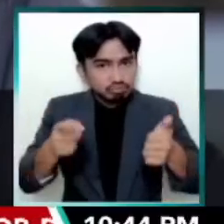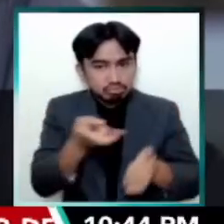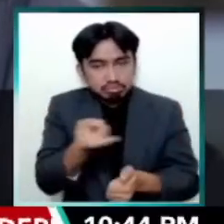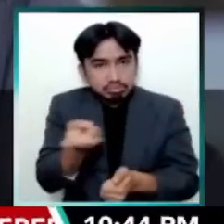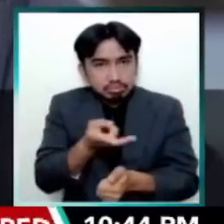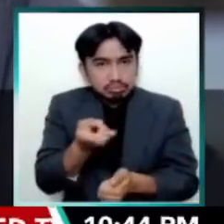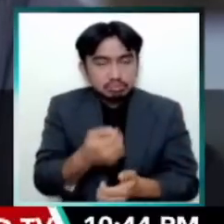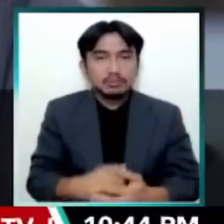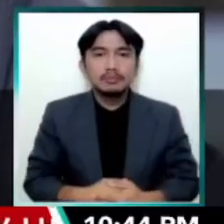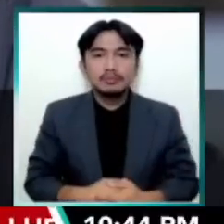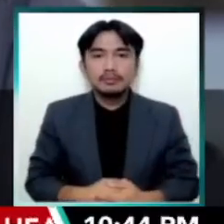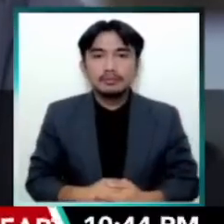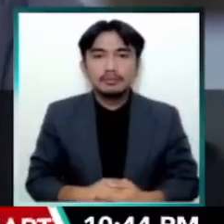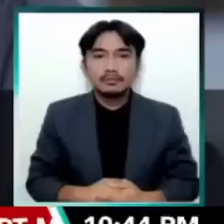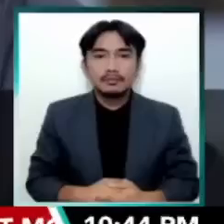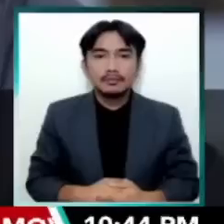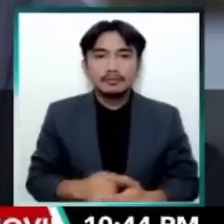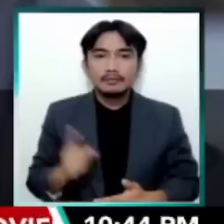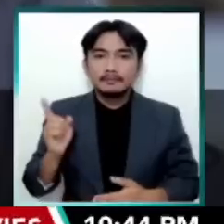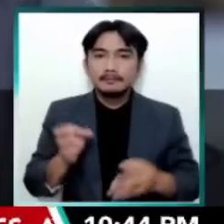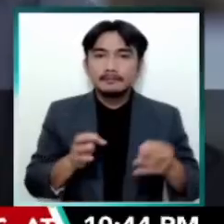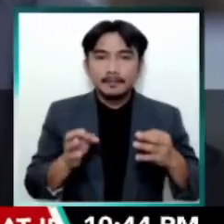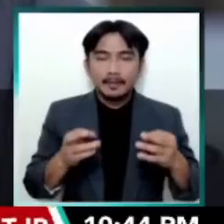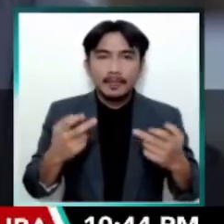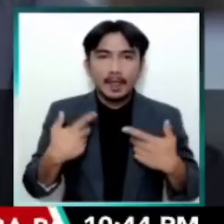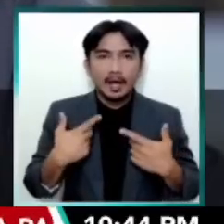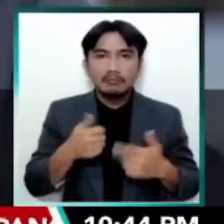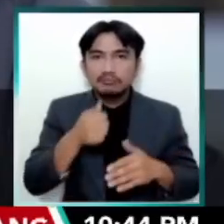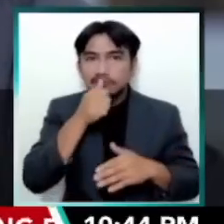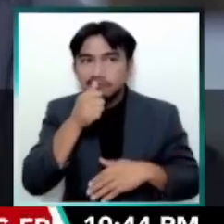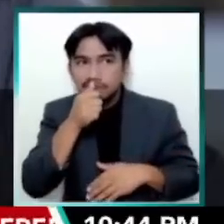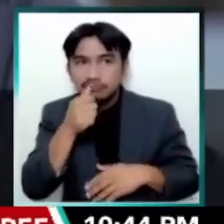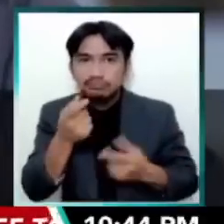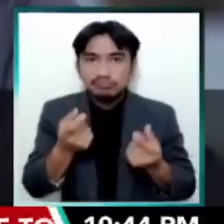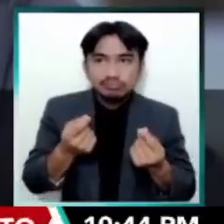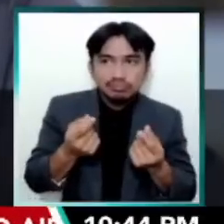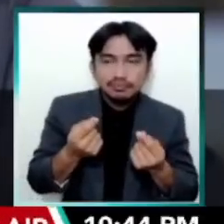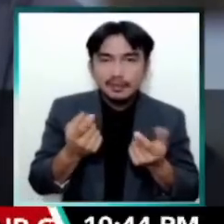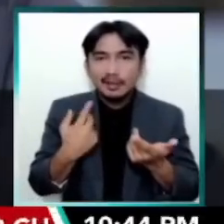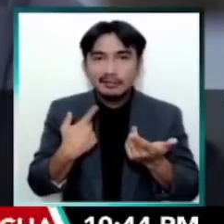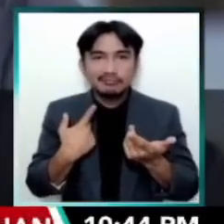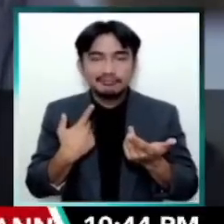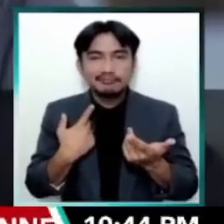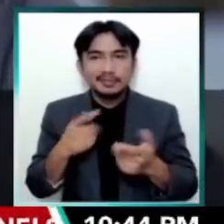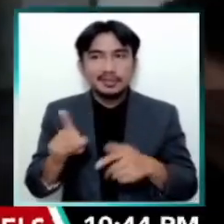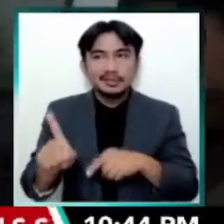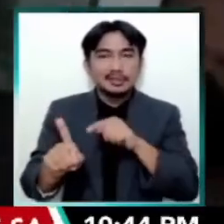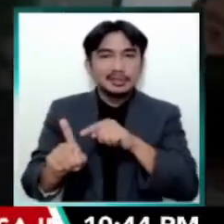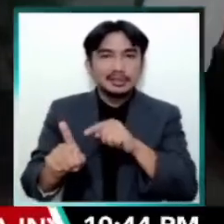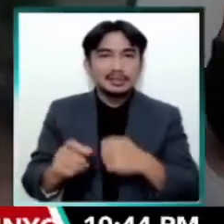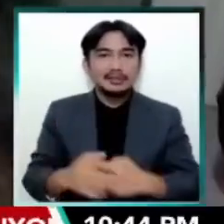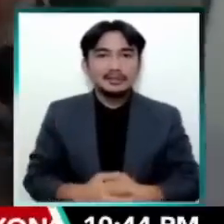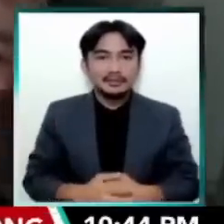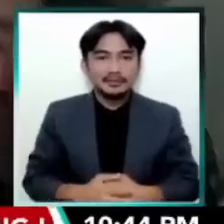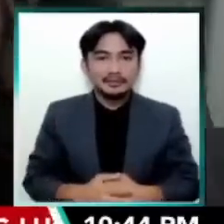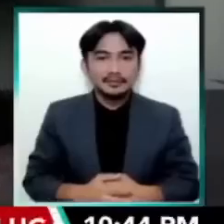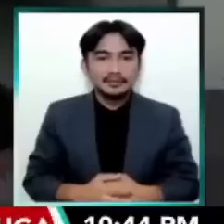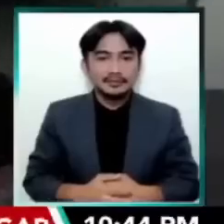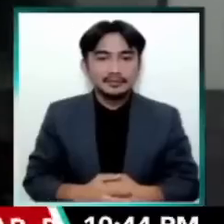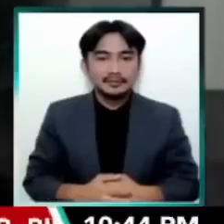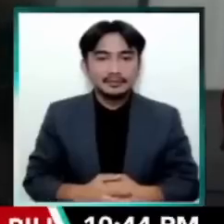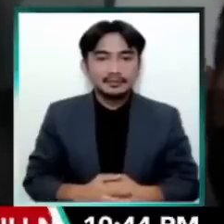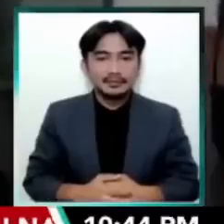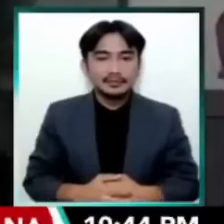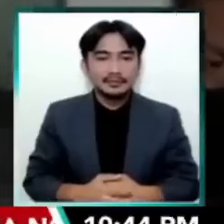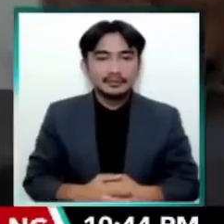magpahalata sa mga lakad niya. So this is a case of a very determined assassin. Sa ginawang pagsusuri ng